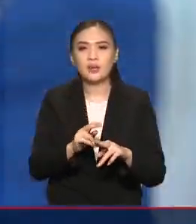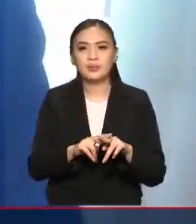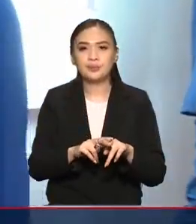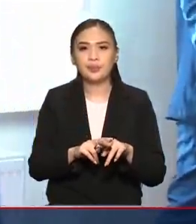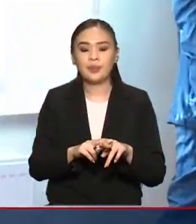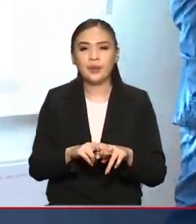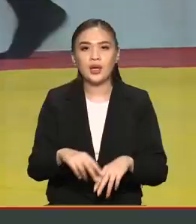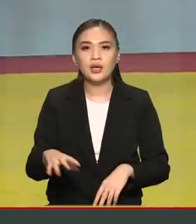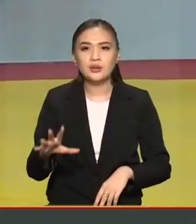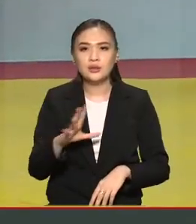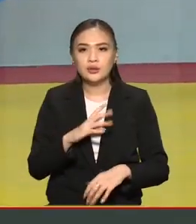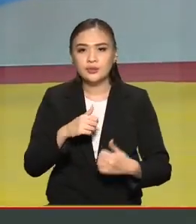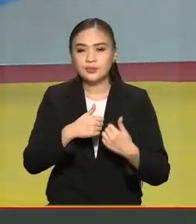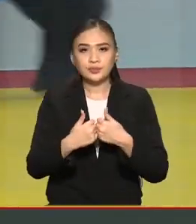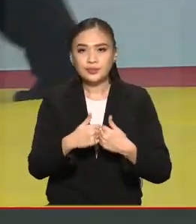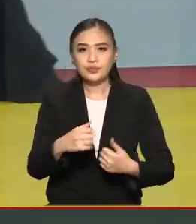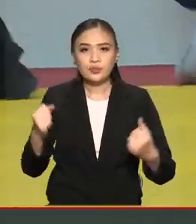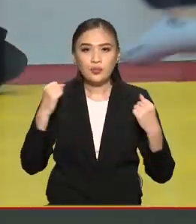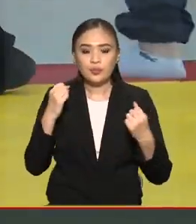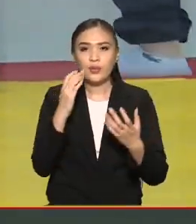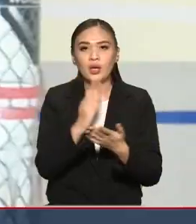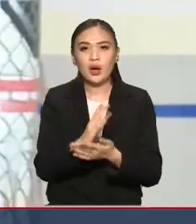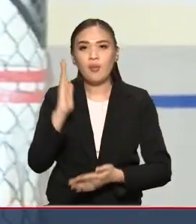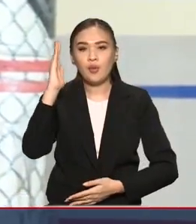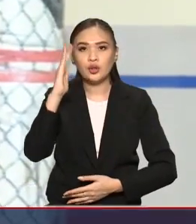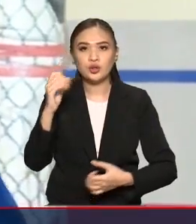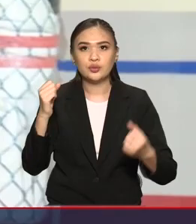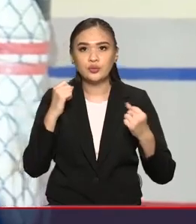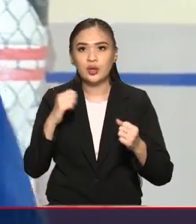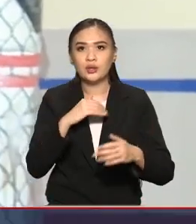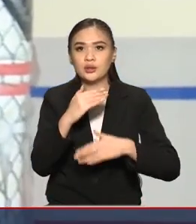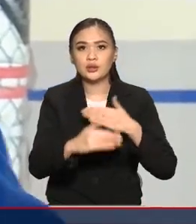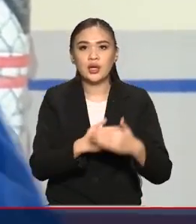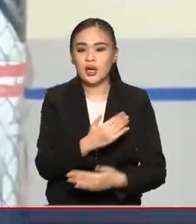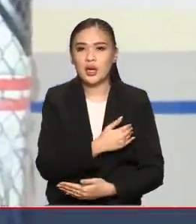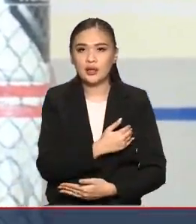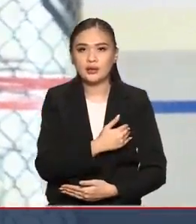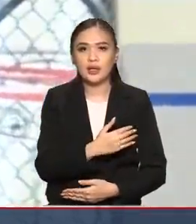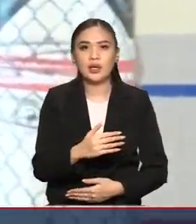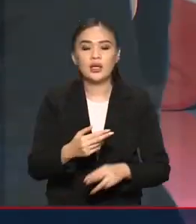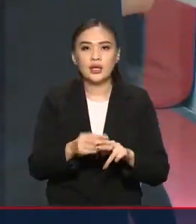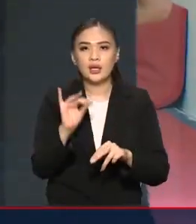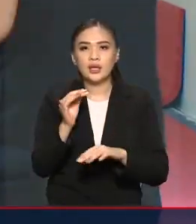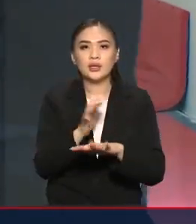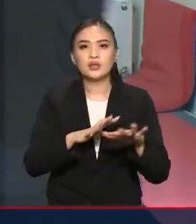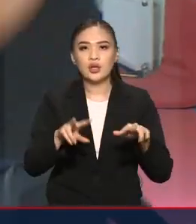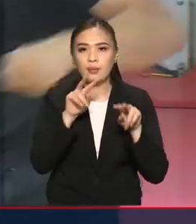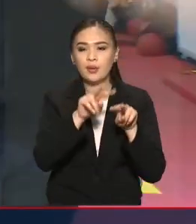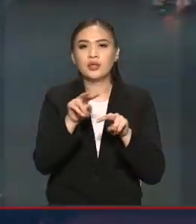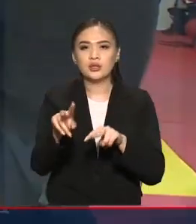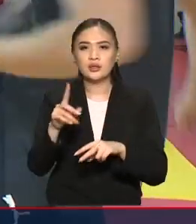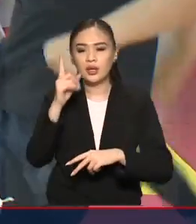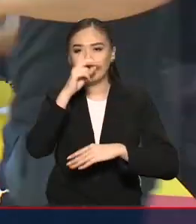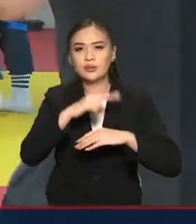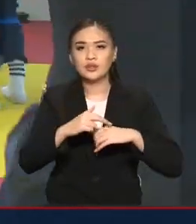азамат, белдесуден спорт шеберіне үміткер. Болашақта спорттағы дәрежесін арттыруды мақсат еткен. Әрі елдің тыныштығын күзету жолында абыройлы